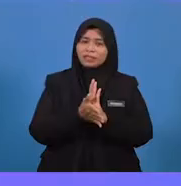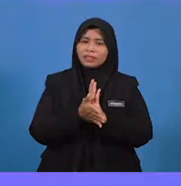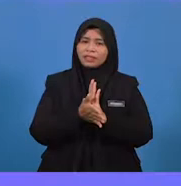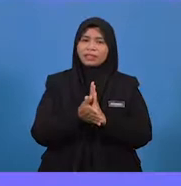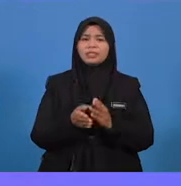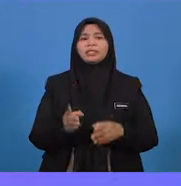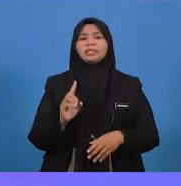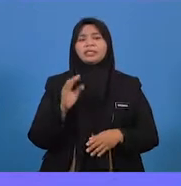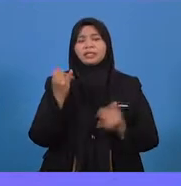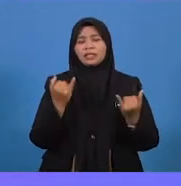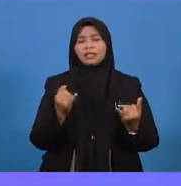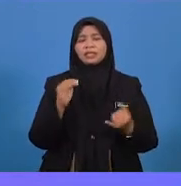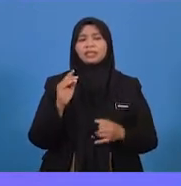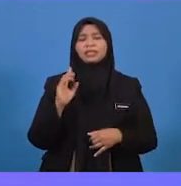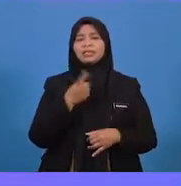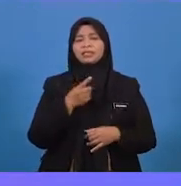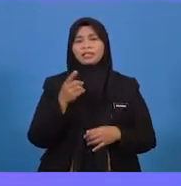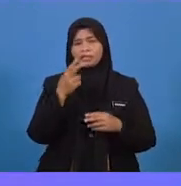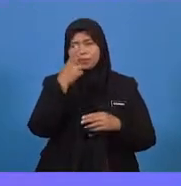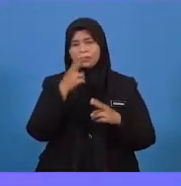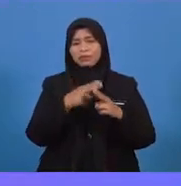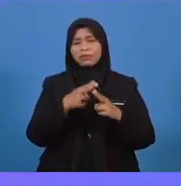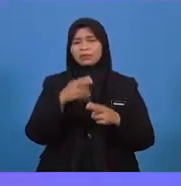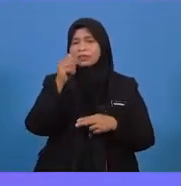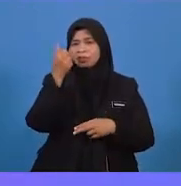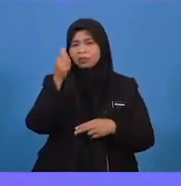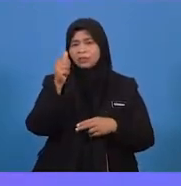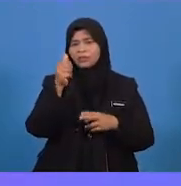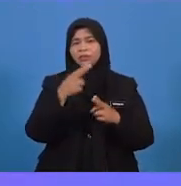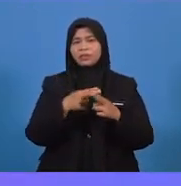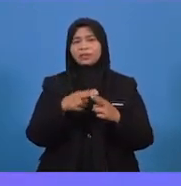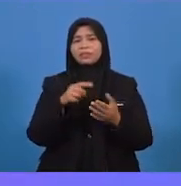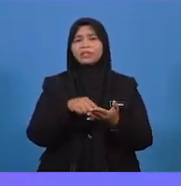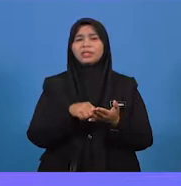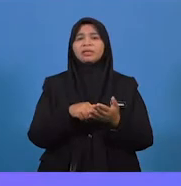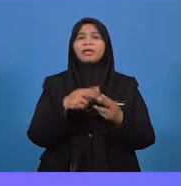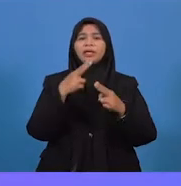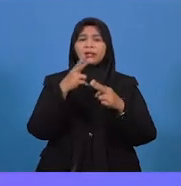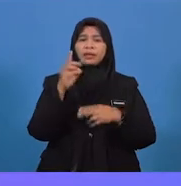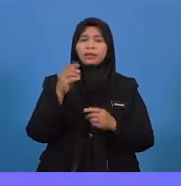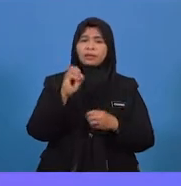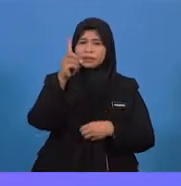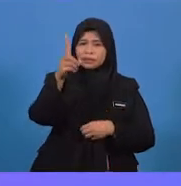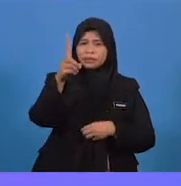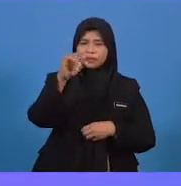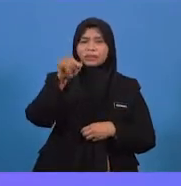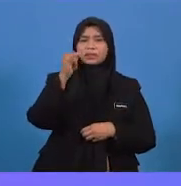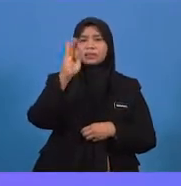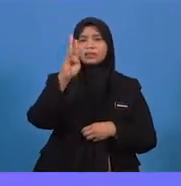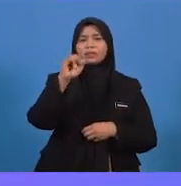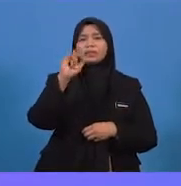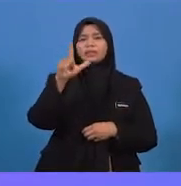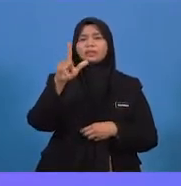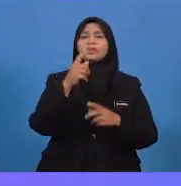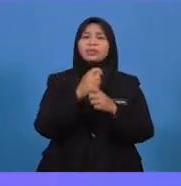bertaaruf dengan 10 malaikat ini. Malaikat pertama bernama Malaikat Jibril. Tugasnya